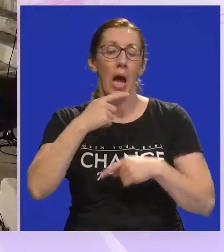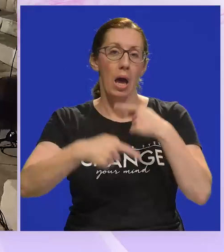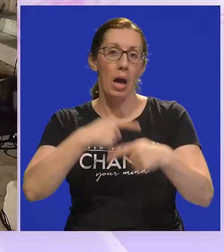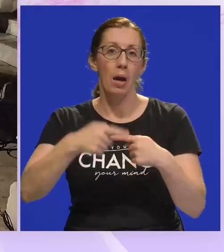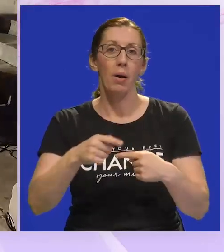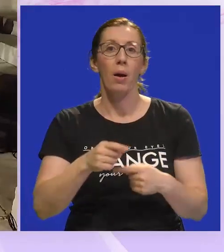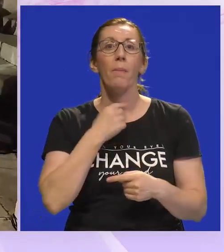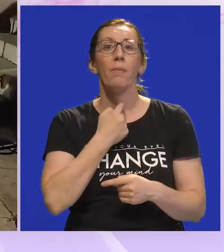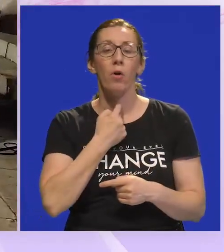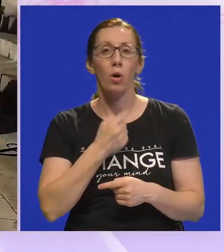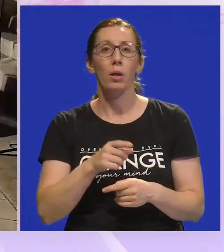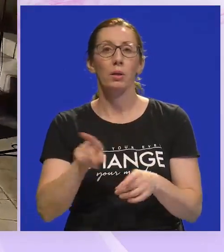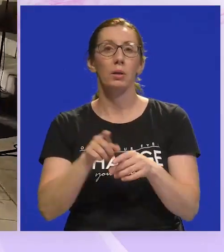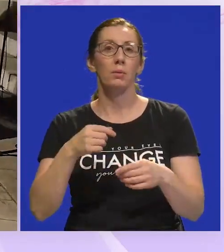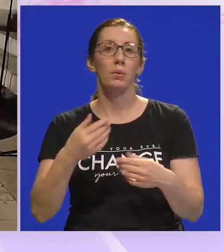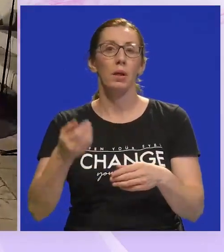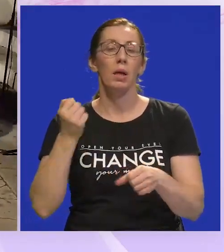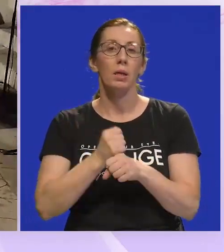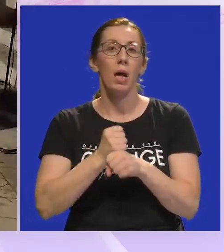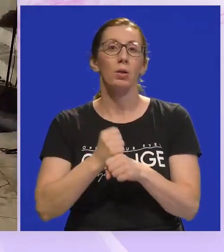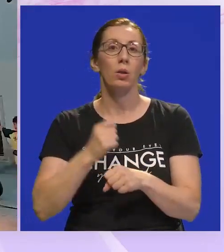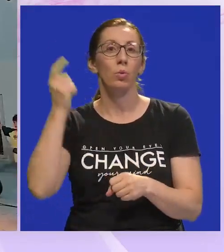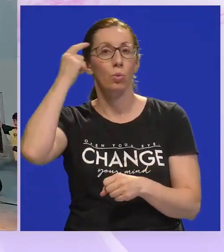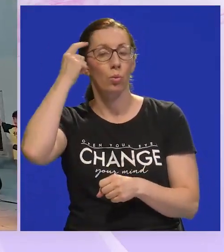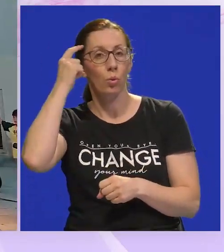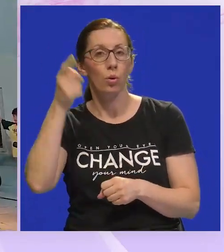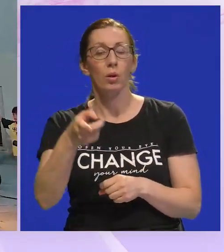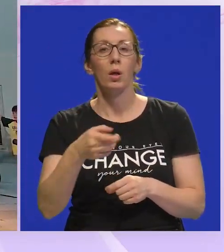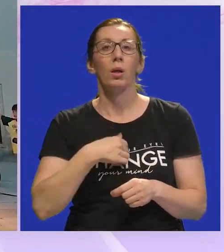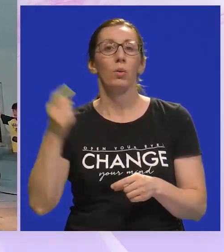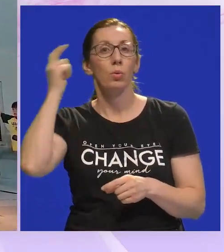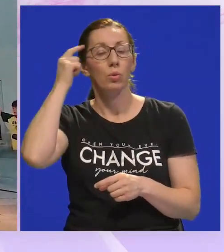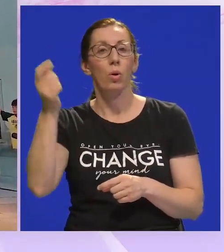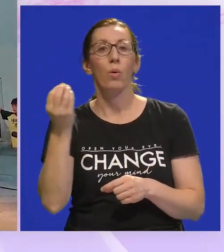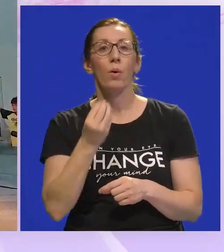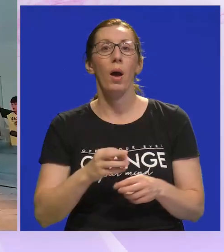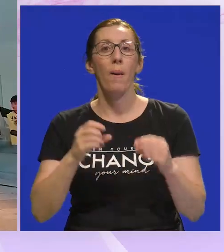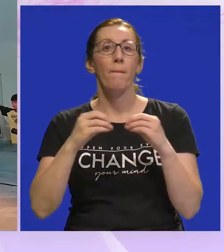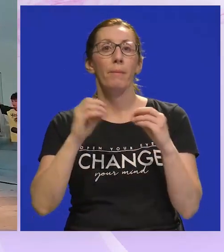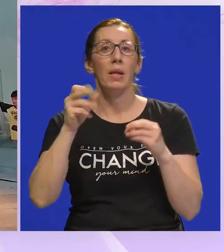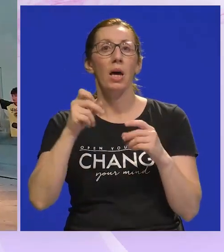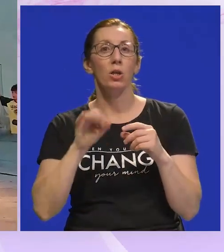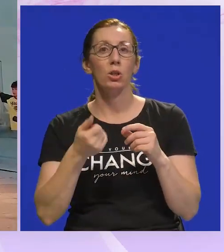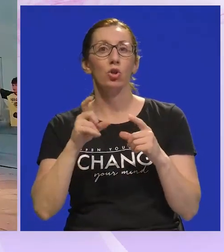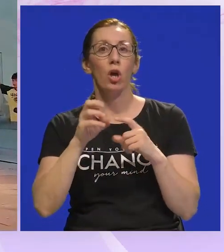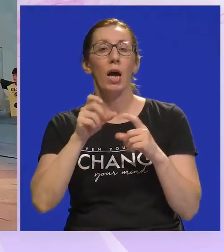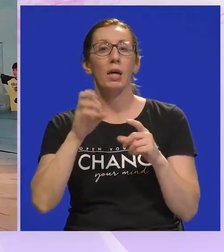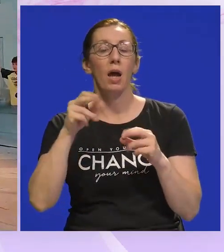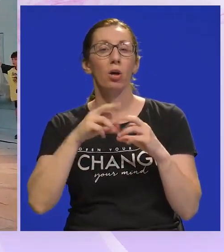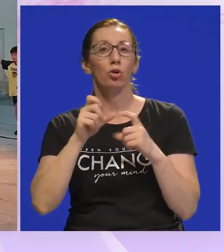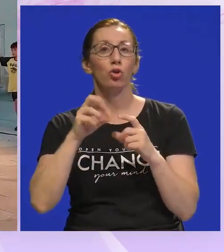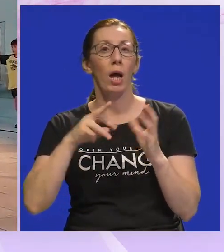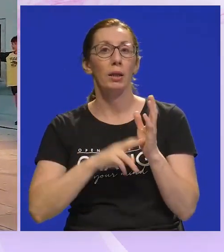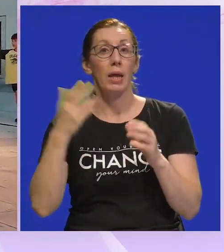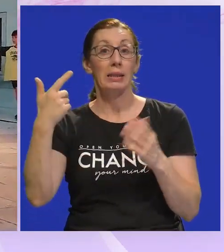običaja, vokalnu izvedbu te radi doprinos u kulturi. Kulturno-umjetničko društvo Matko Brajša Rašan